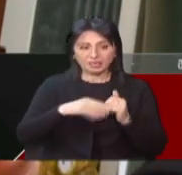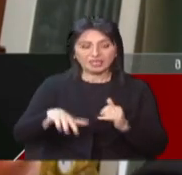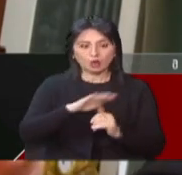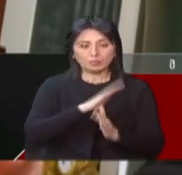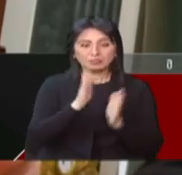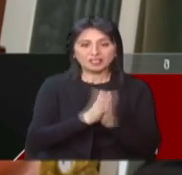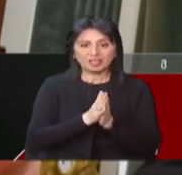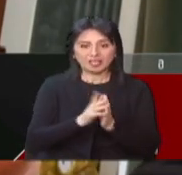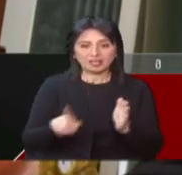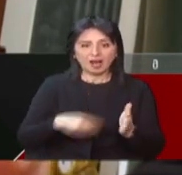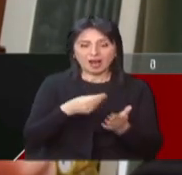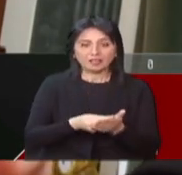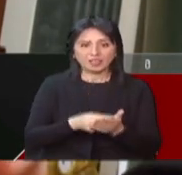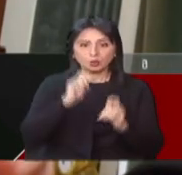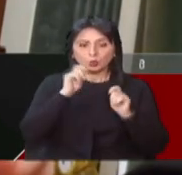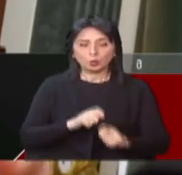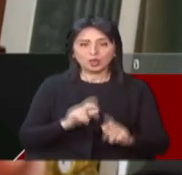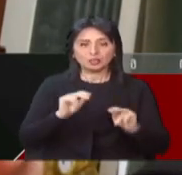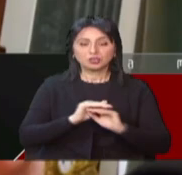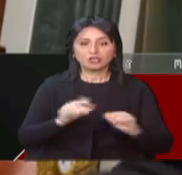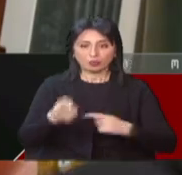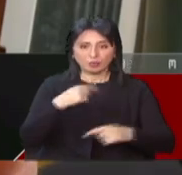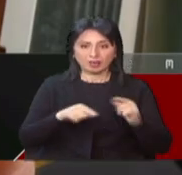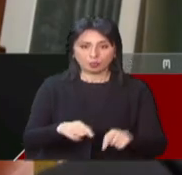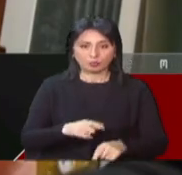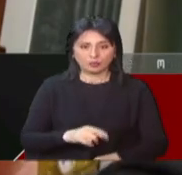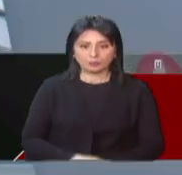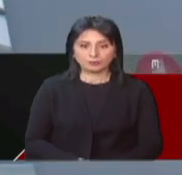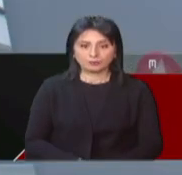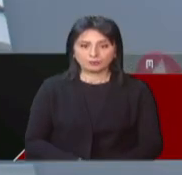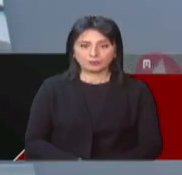ტერიტორიული მთლიანობის აღდგენას და უკრაინისთვის მშვიდობის დაბრუნებას.